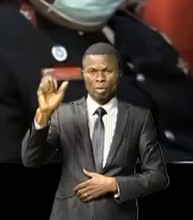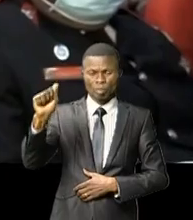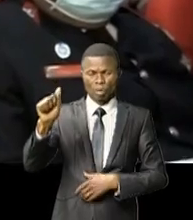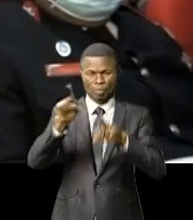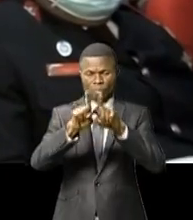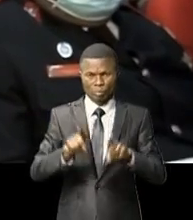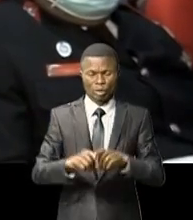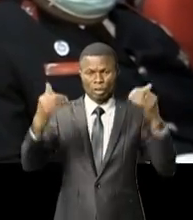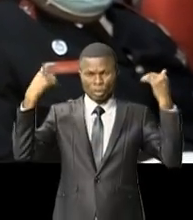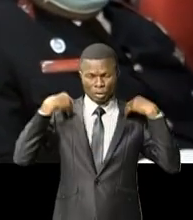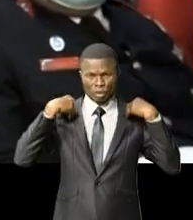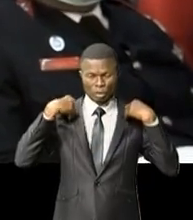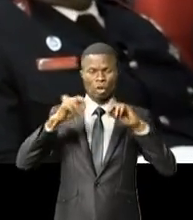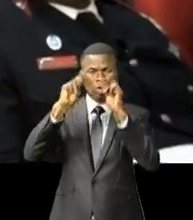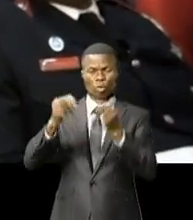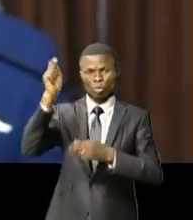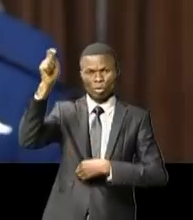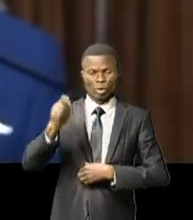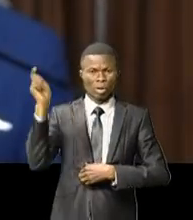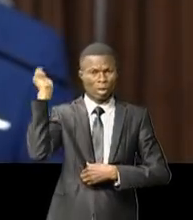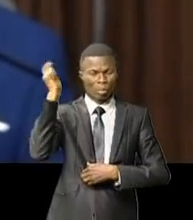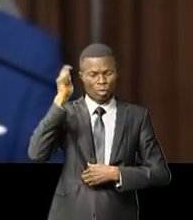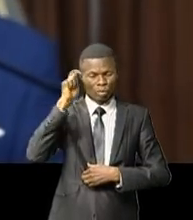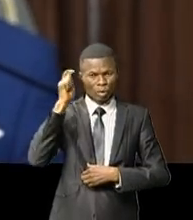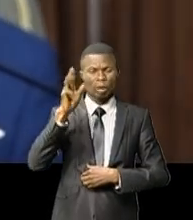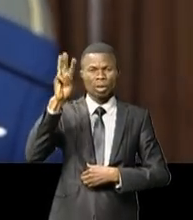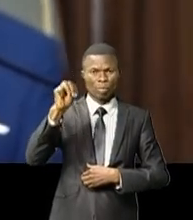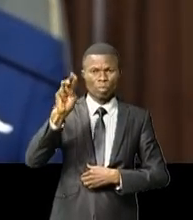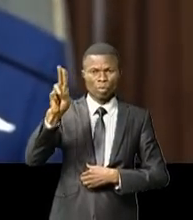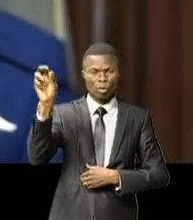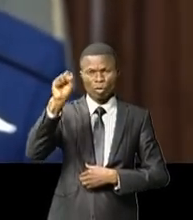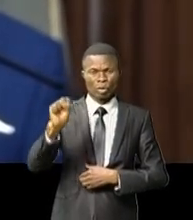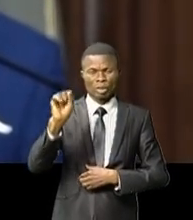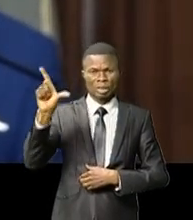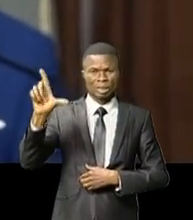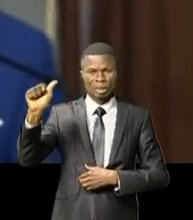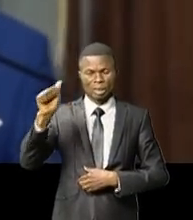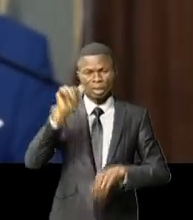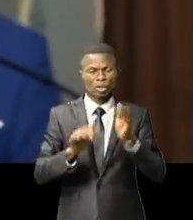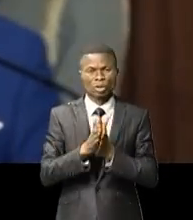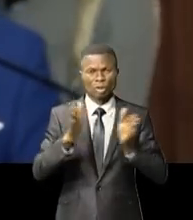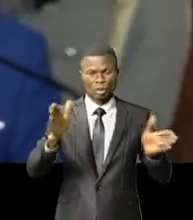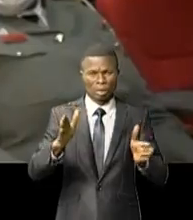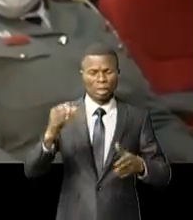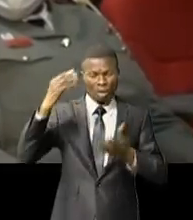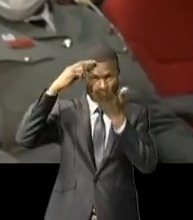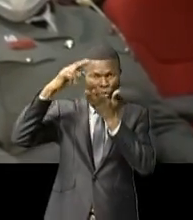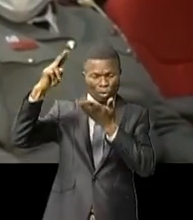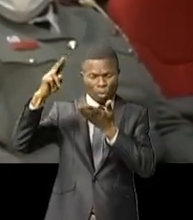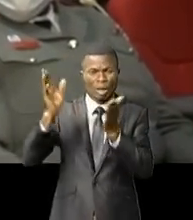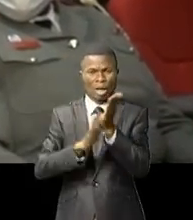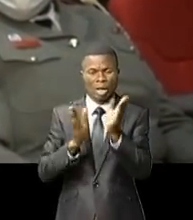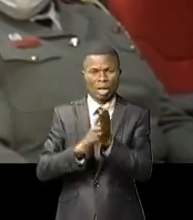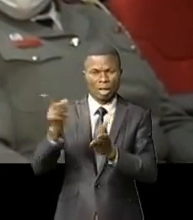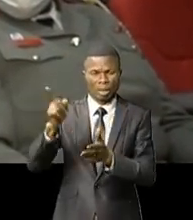Augustin, commandant du CHESD, le professeur Moussila, directeur du colloque et secrétaire général académique du CHESD,